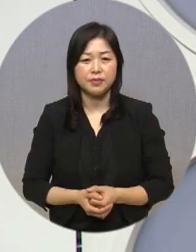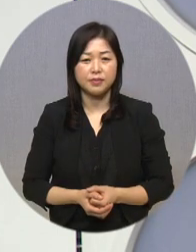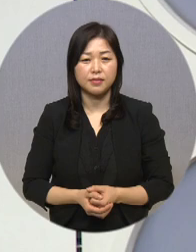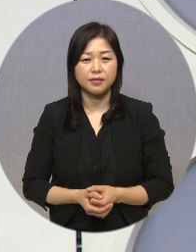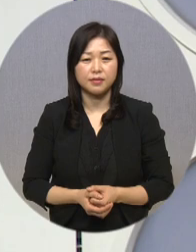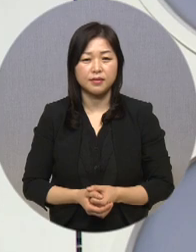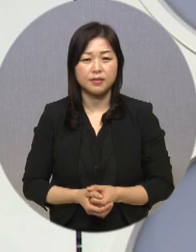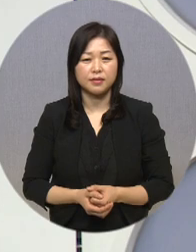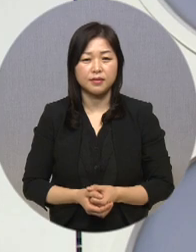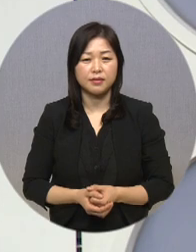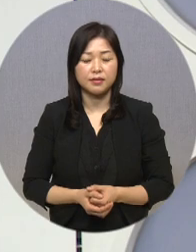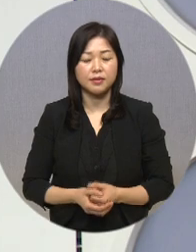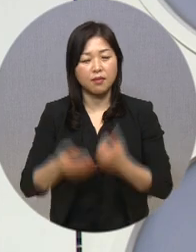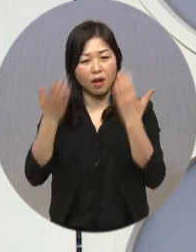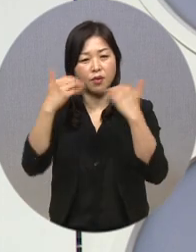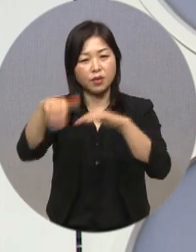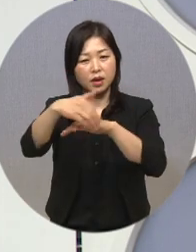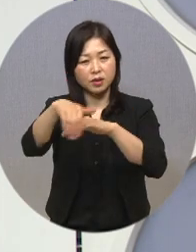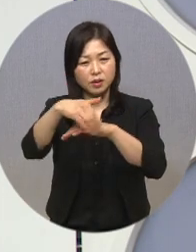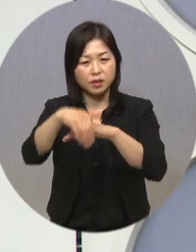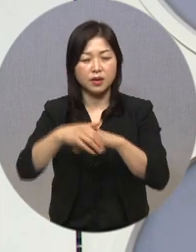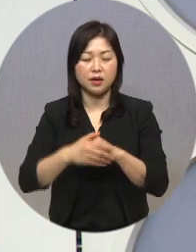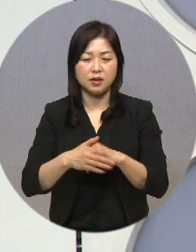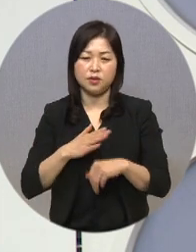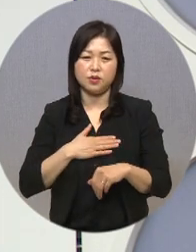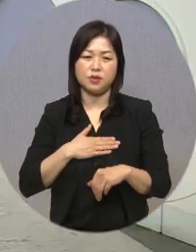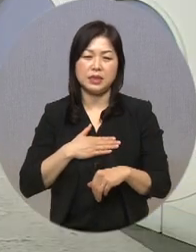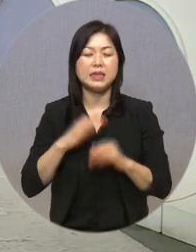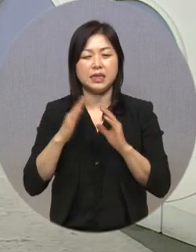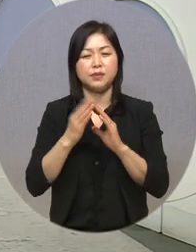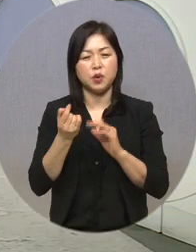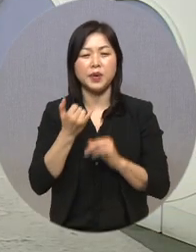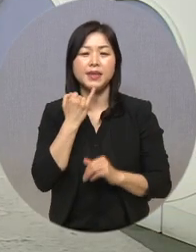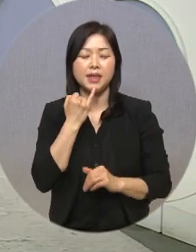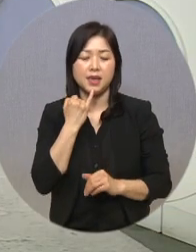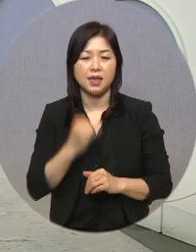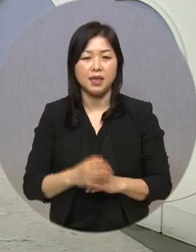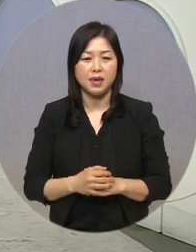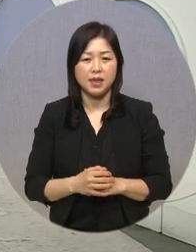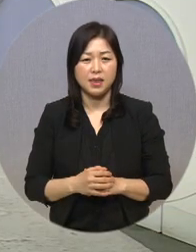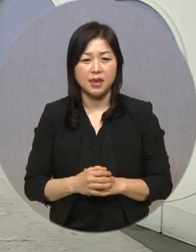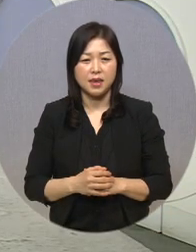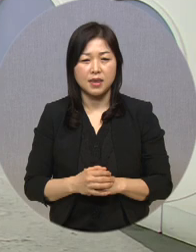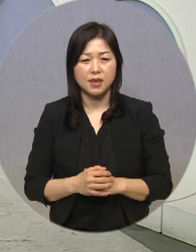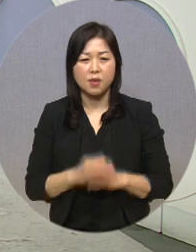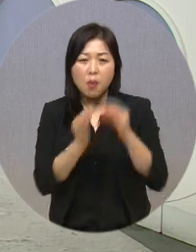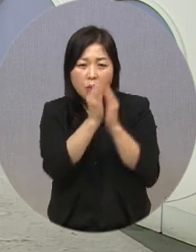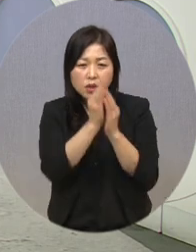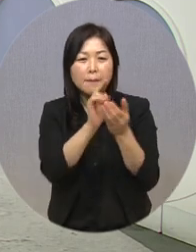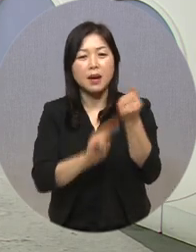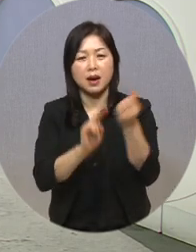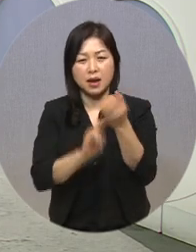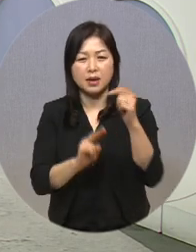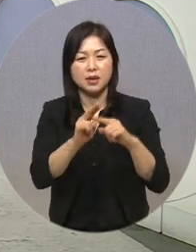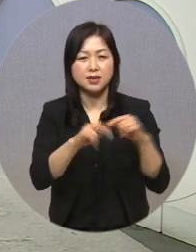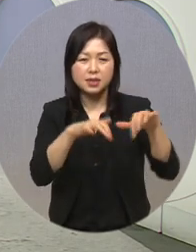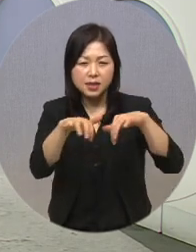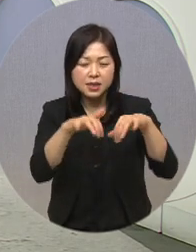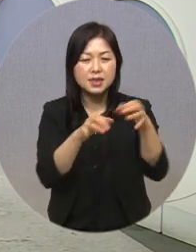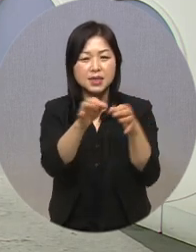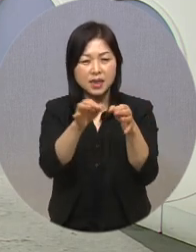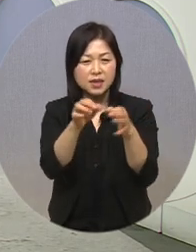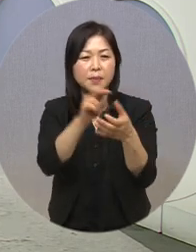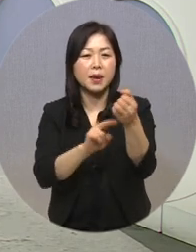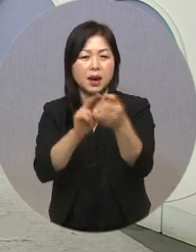거기서 이제 학교를 다니는데 그래도 좀 여유가 있으니까 여유가 아니죠. 갖고 간 보석을 팔았습니다. 길에서 예, 예.